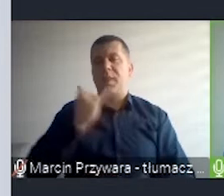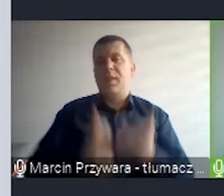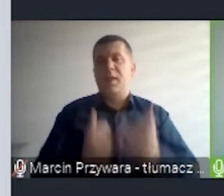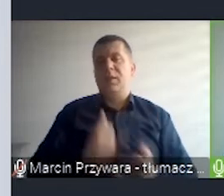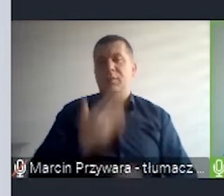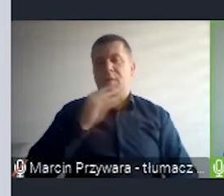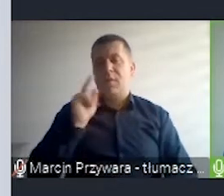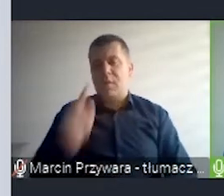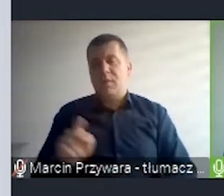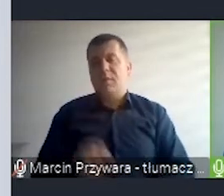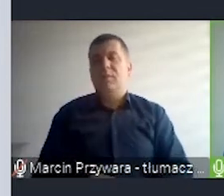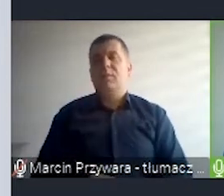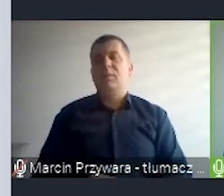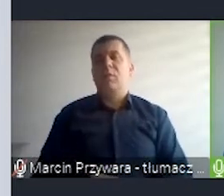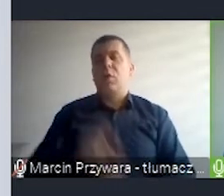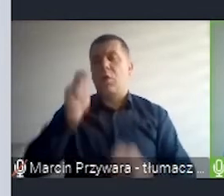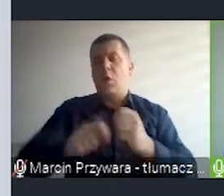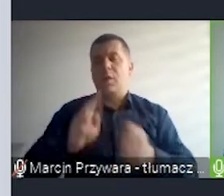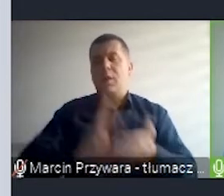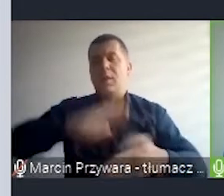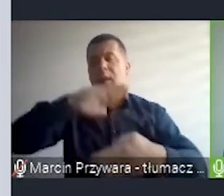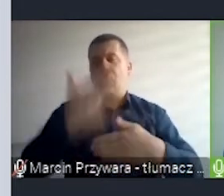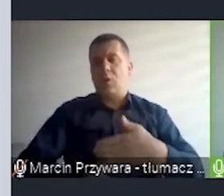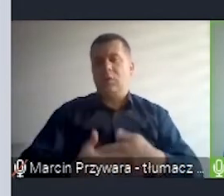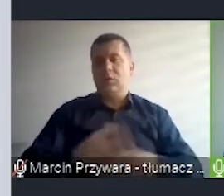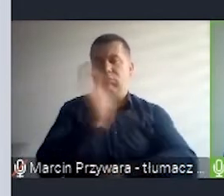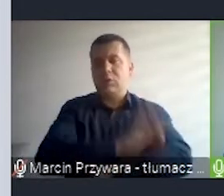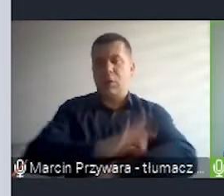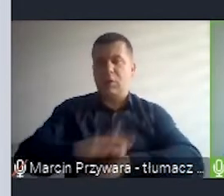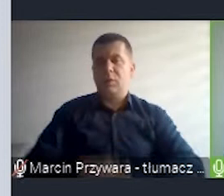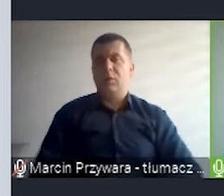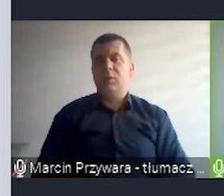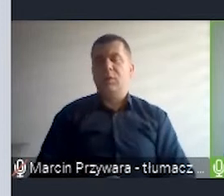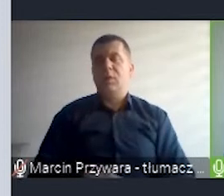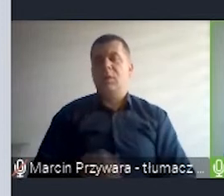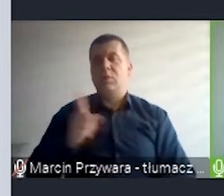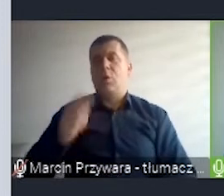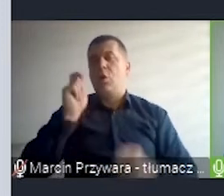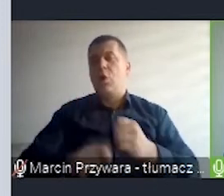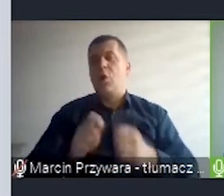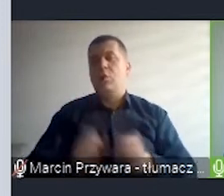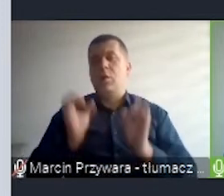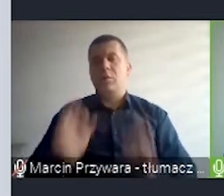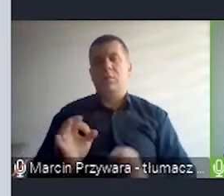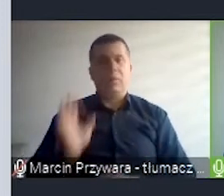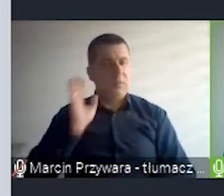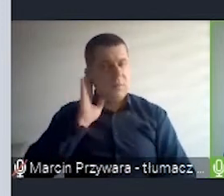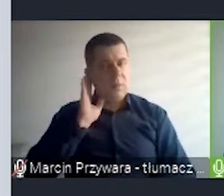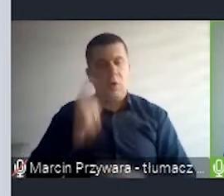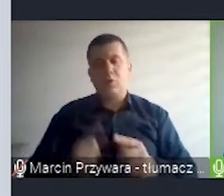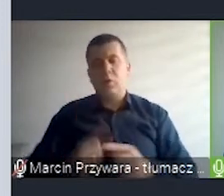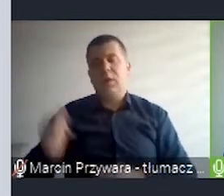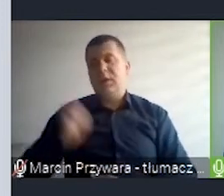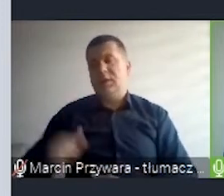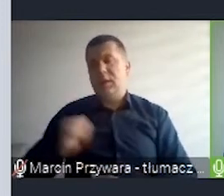chodzi o kontrolę na zakończenie, to tak jak mówię, to te kontrole, które w tej chwili trochę czekają